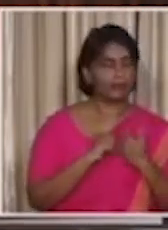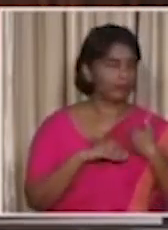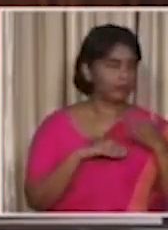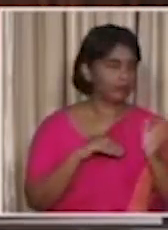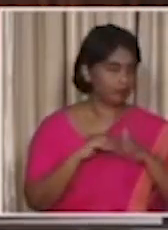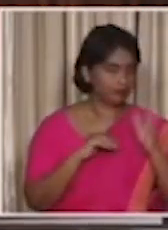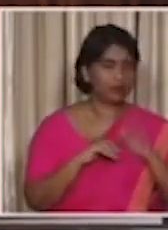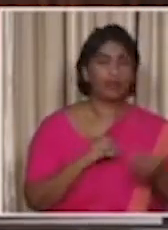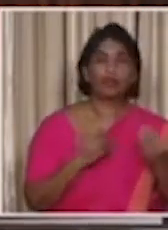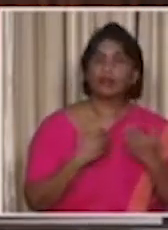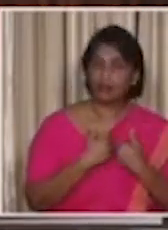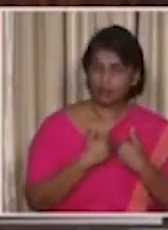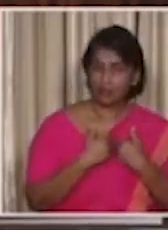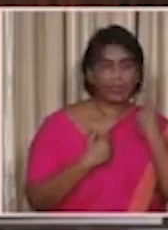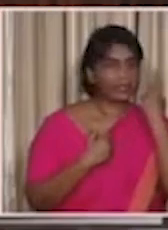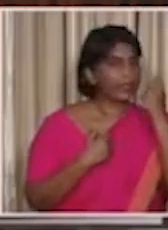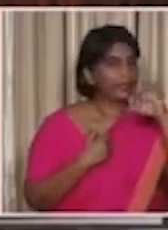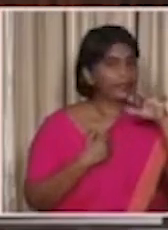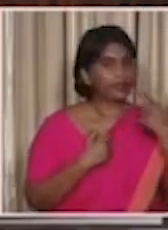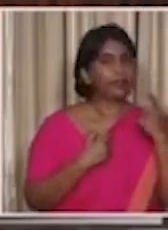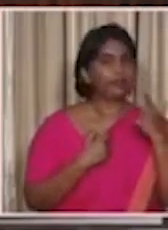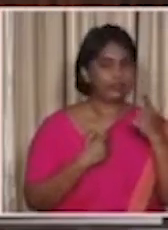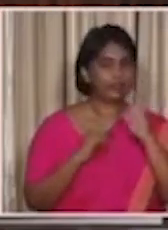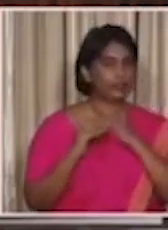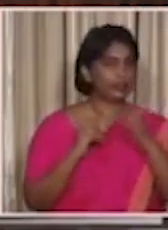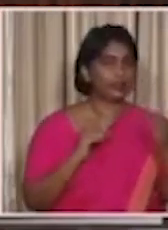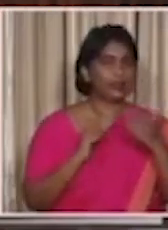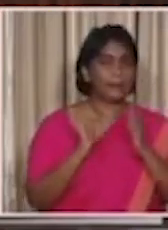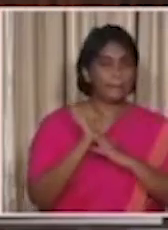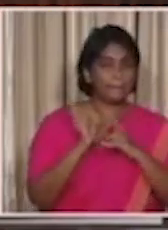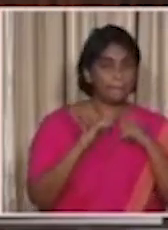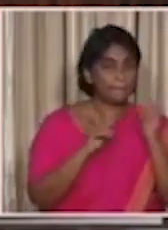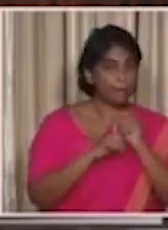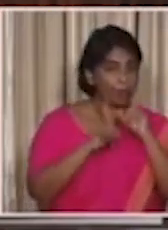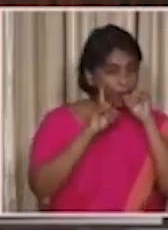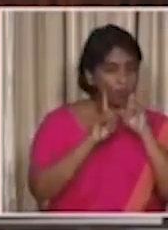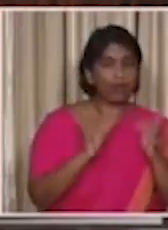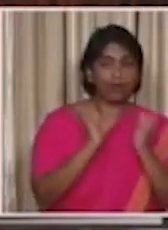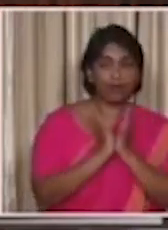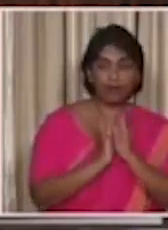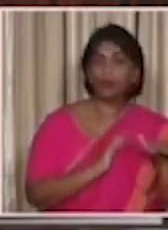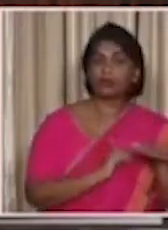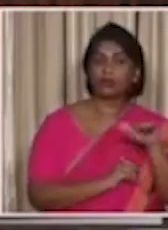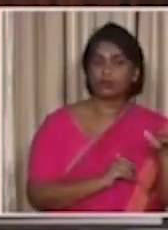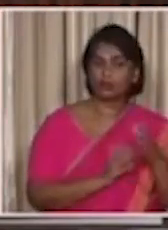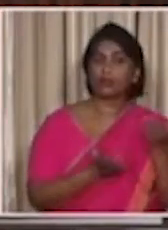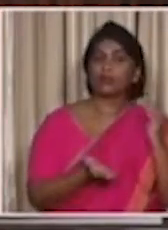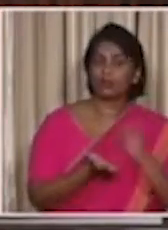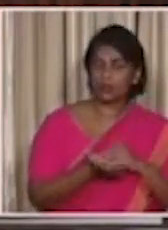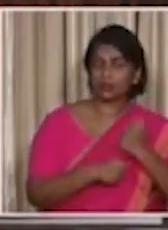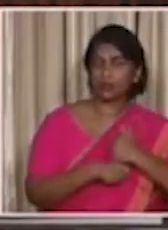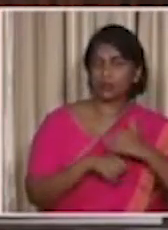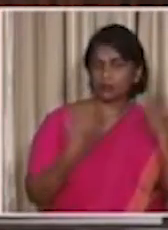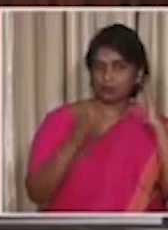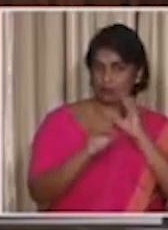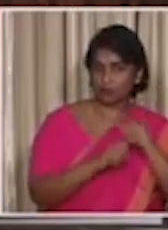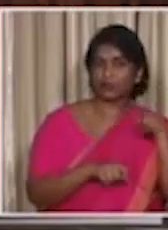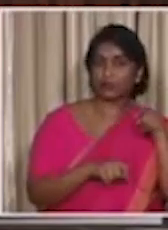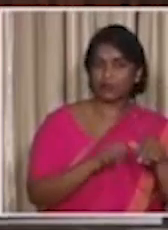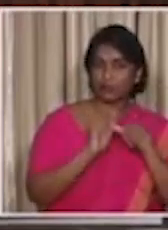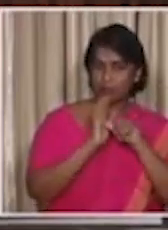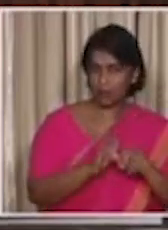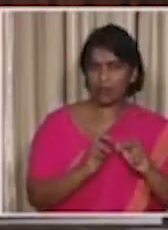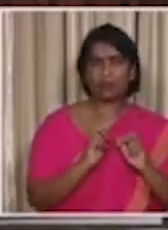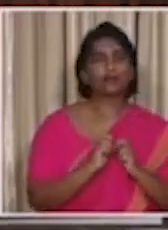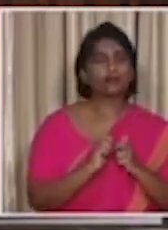දෙනවා. අපි 1900 වන විට පැවති සිතියම් අනුව වනාන්තර සහ ඉඩම් යළි ගැසට් කොට මේ